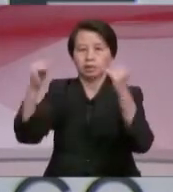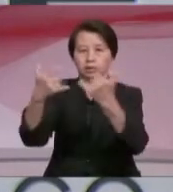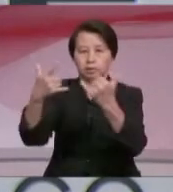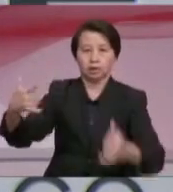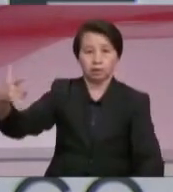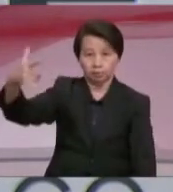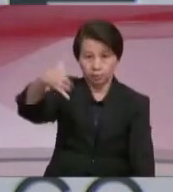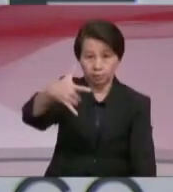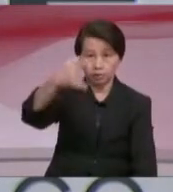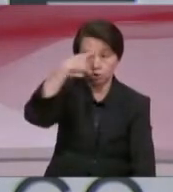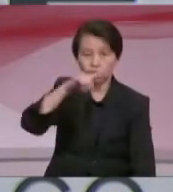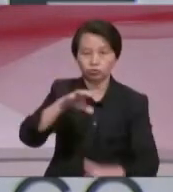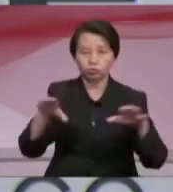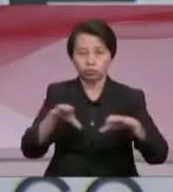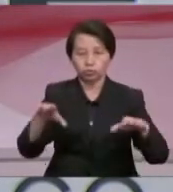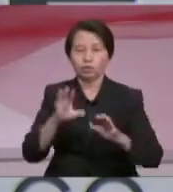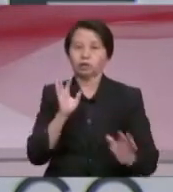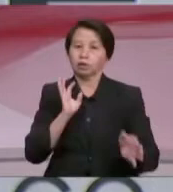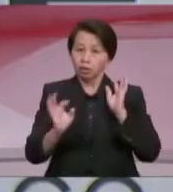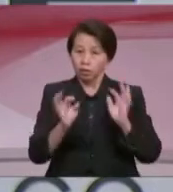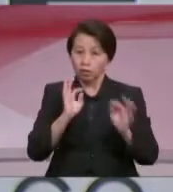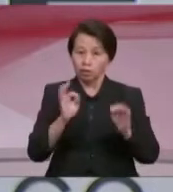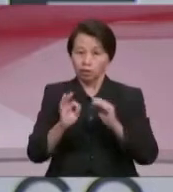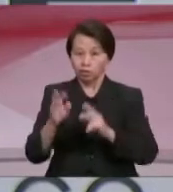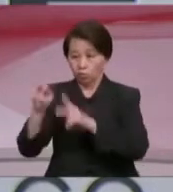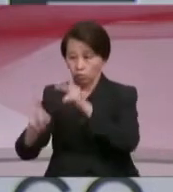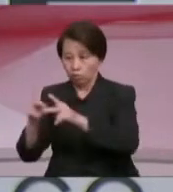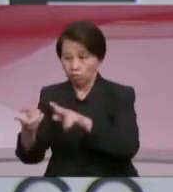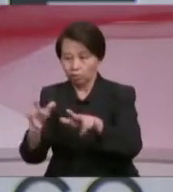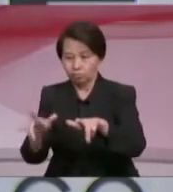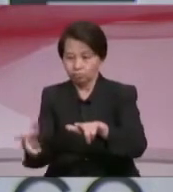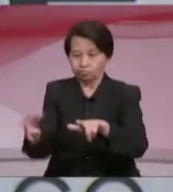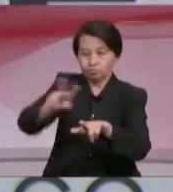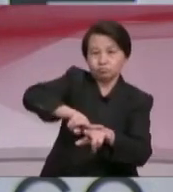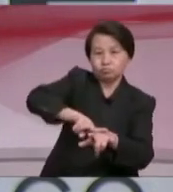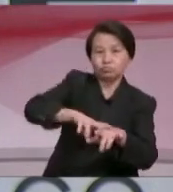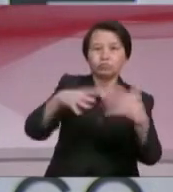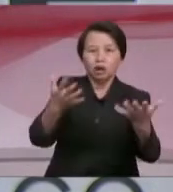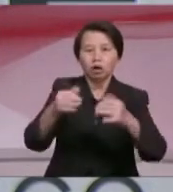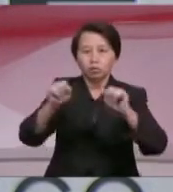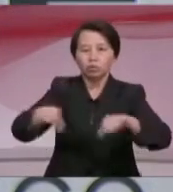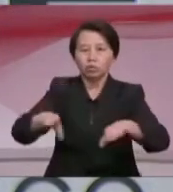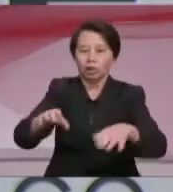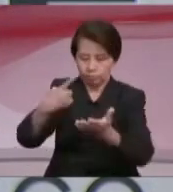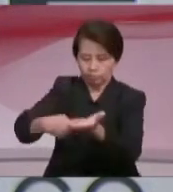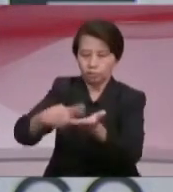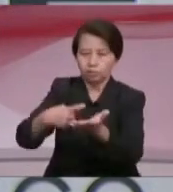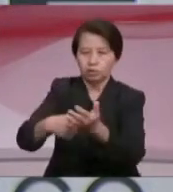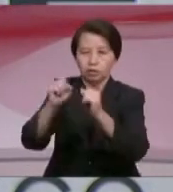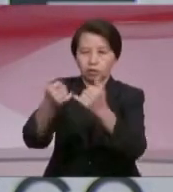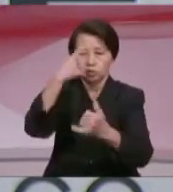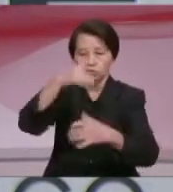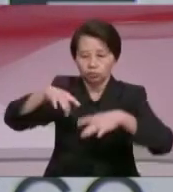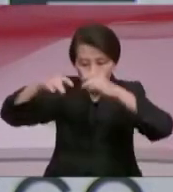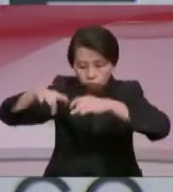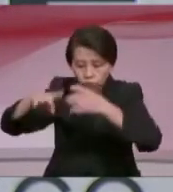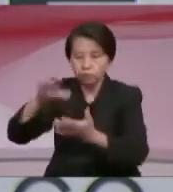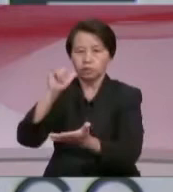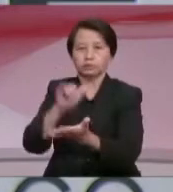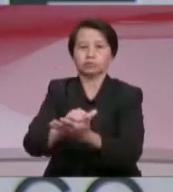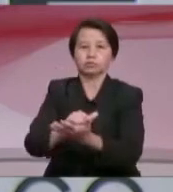penerbangan untuk pelaksanaan kalau penumpang transit, bagaimana kita boleh laksanakan untuk ujian tersebut.